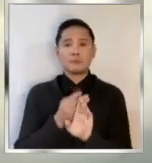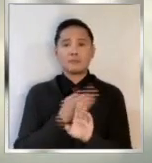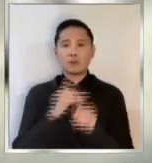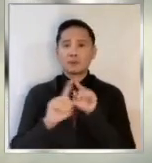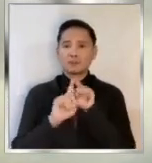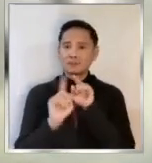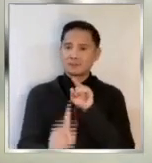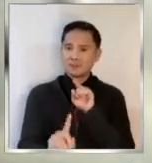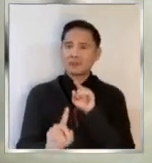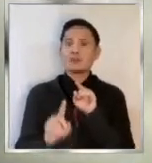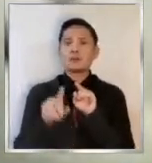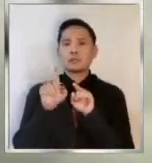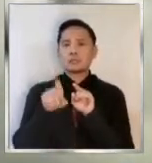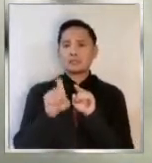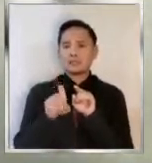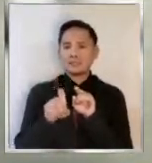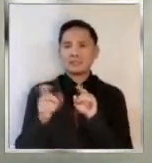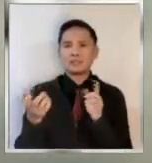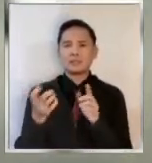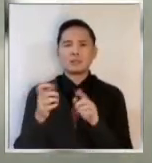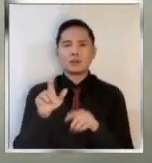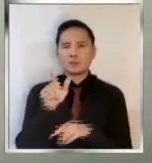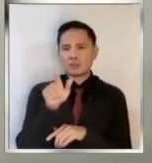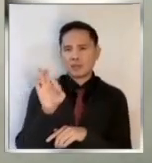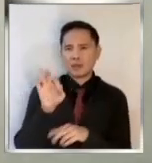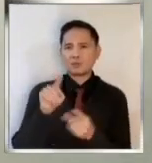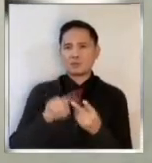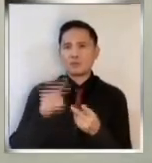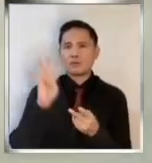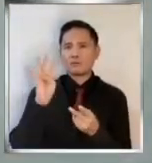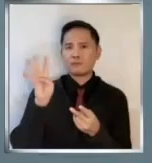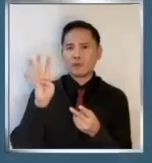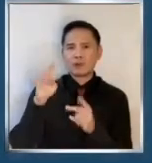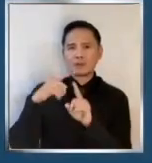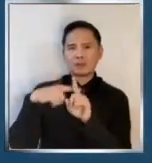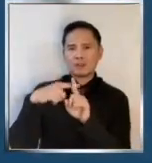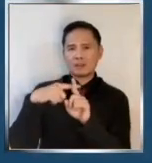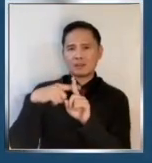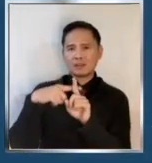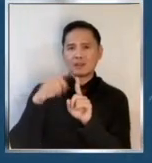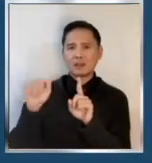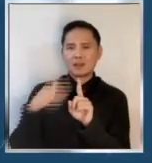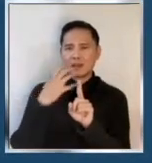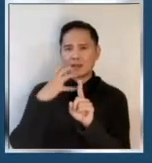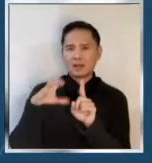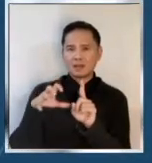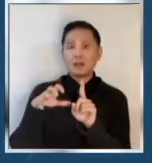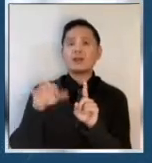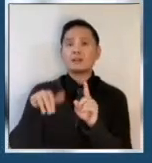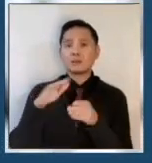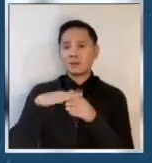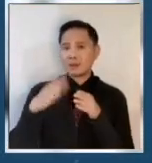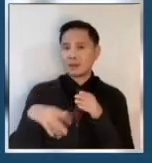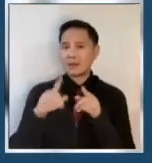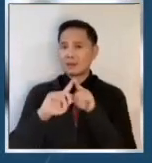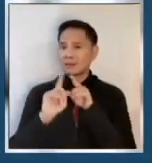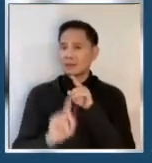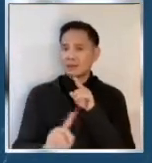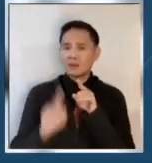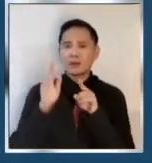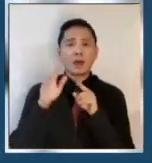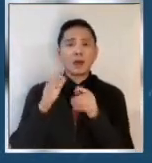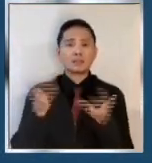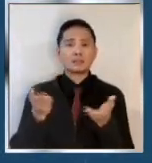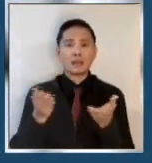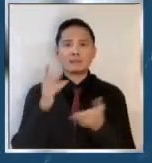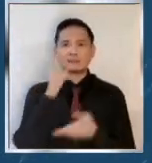ating init factor, 39 to 40 degrees Celsius, mga kapuso. Buong weekend naman ang inaasang thunderstorm sa malaking bahagi ng Visayas,